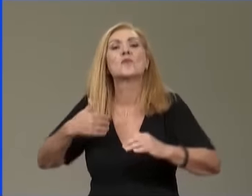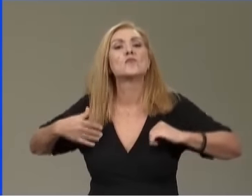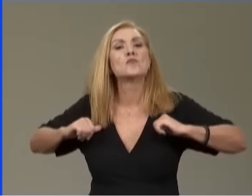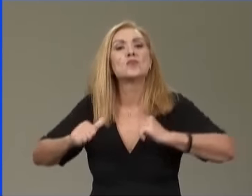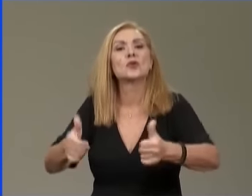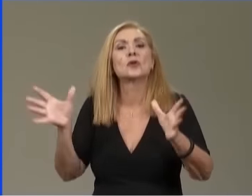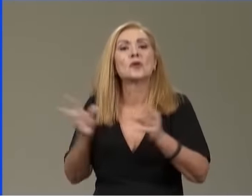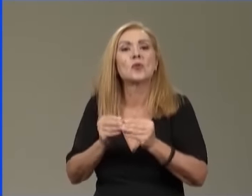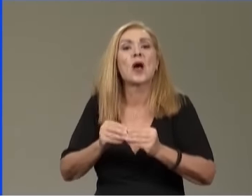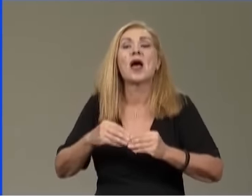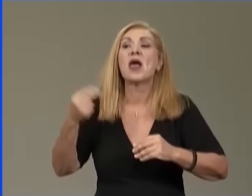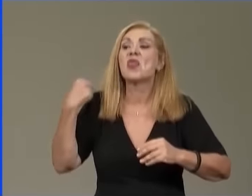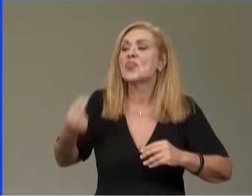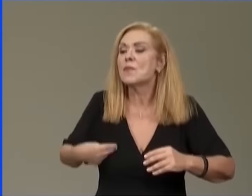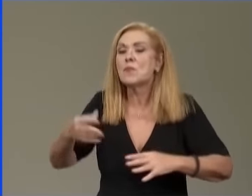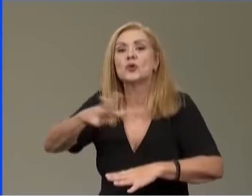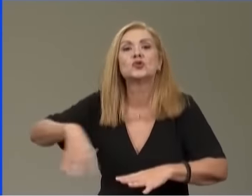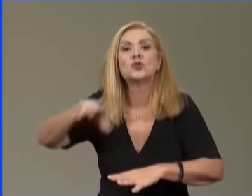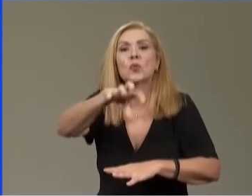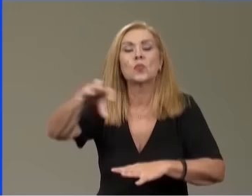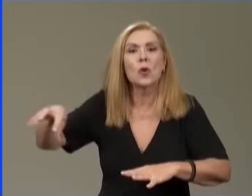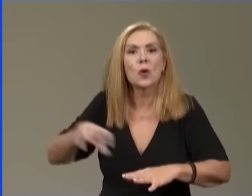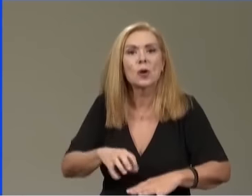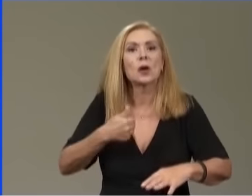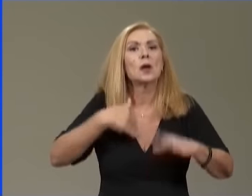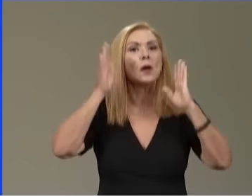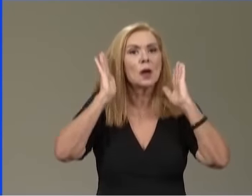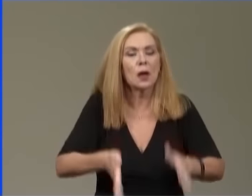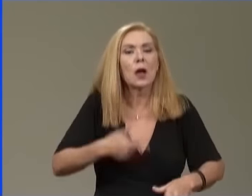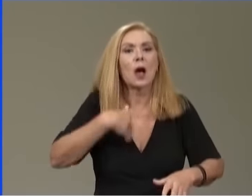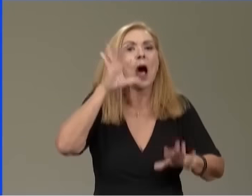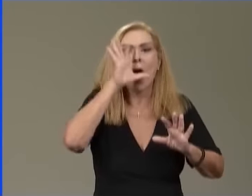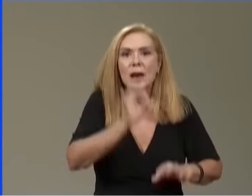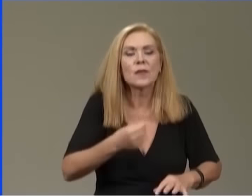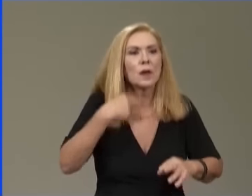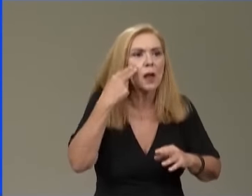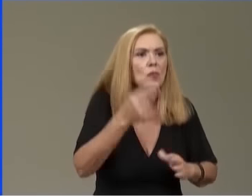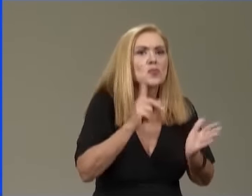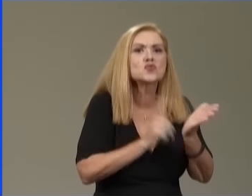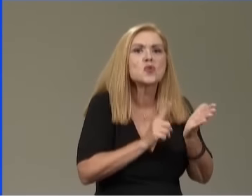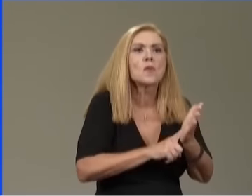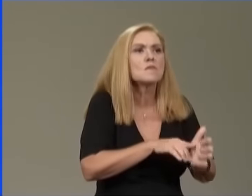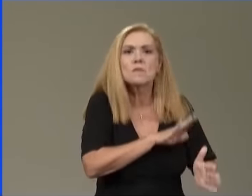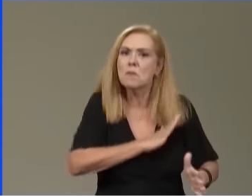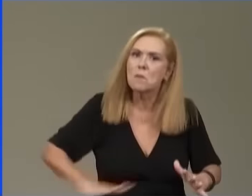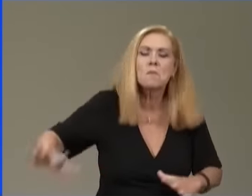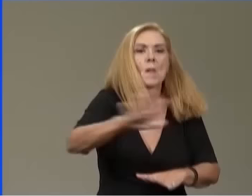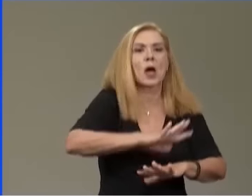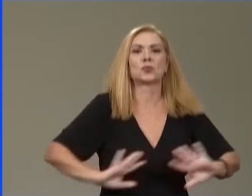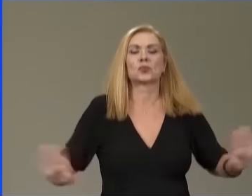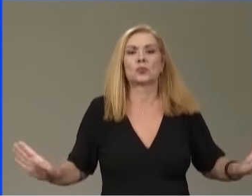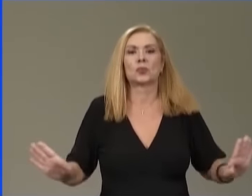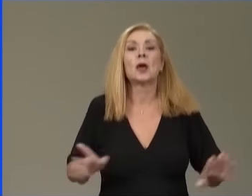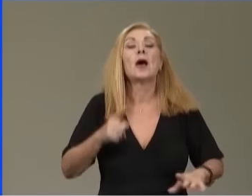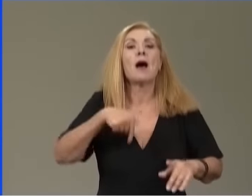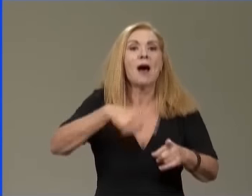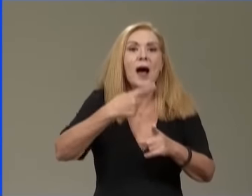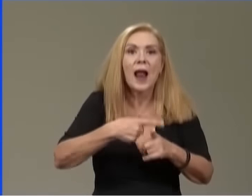του δημόσιου χώρου, έτσι ώστε να μπορούμε να επιβάλλουμε πραγματικά την νομιμότητα παντού. Μια Ελλάδα στην οποία ο